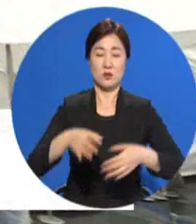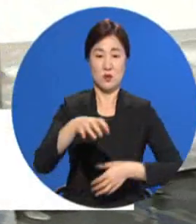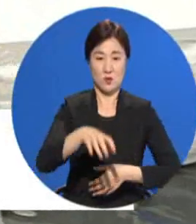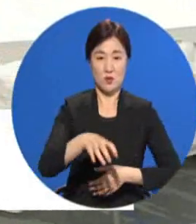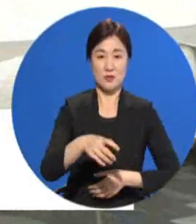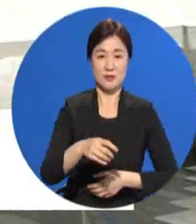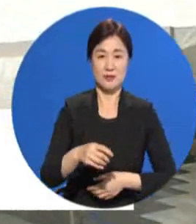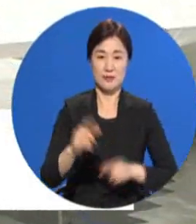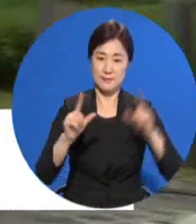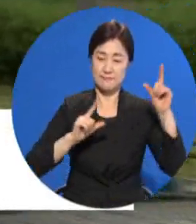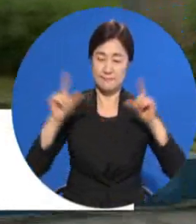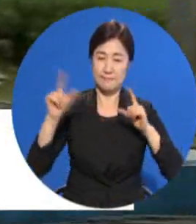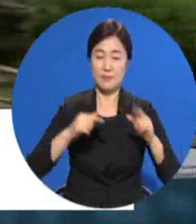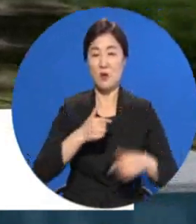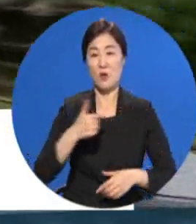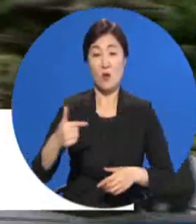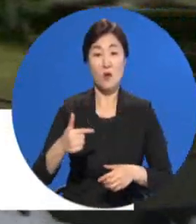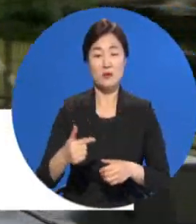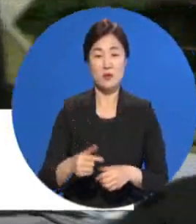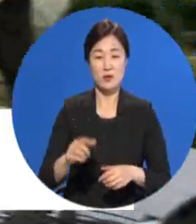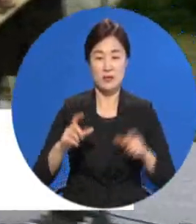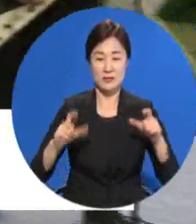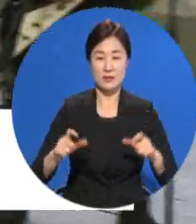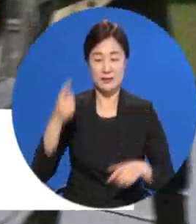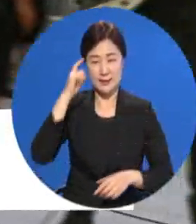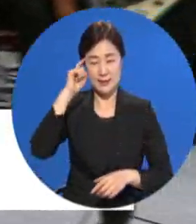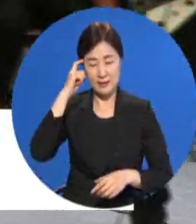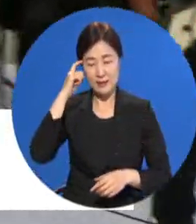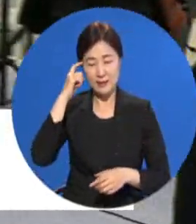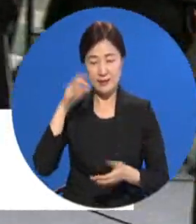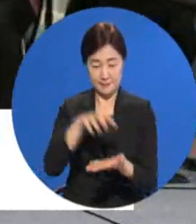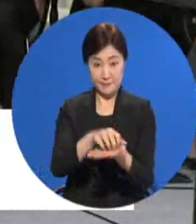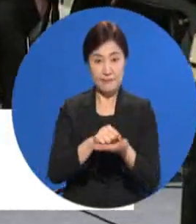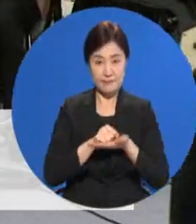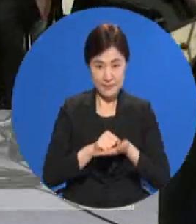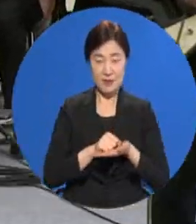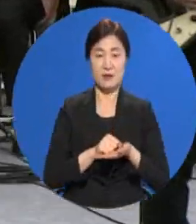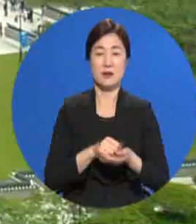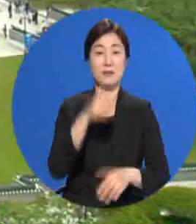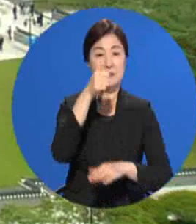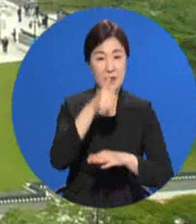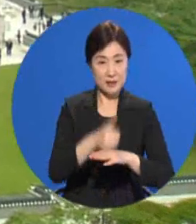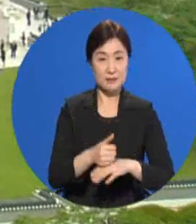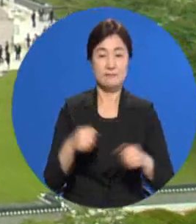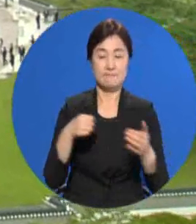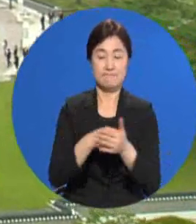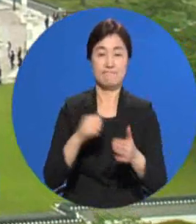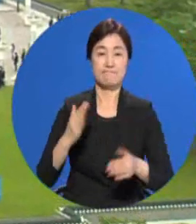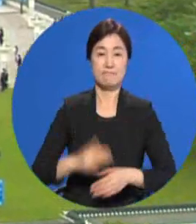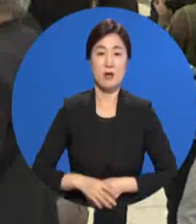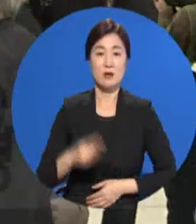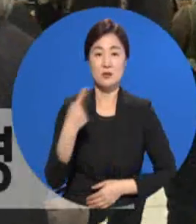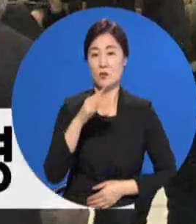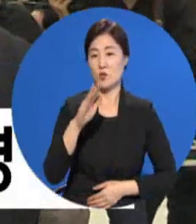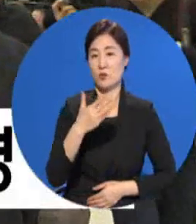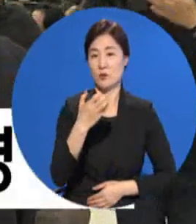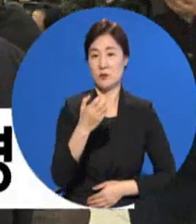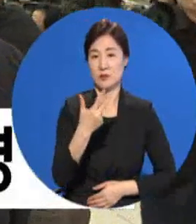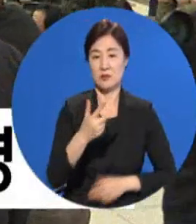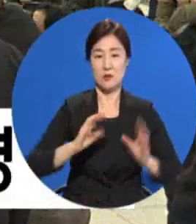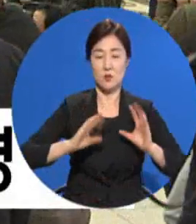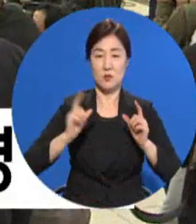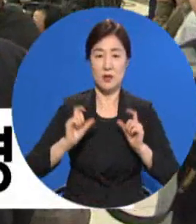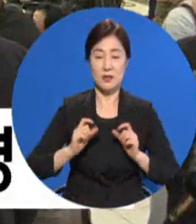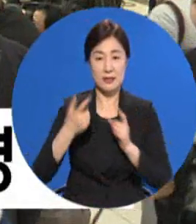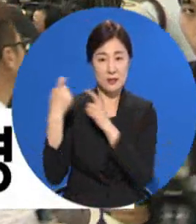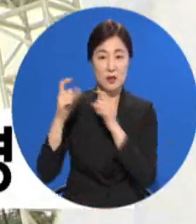장소잖아요. 지역에 또 그런 여론도 있었고 그래서 충분히 수렴해가지고요. 저희가 최종적으로. 1997년 국가기념일로 지정된